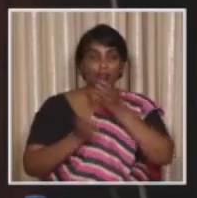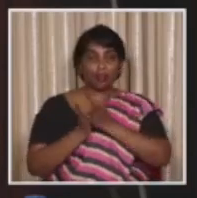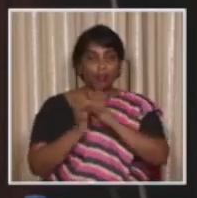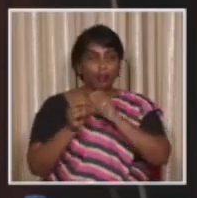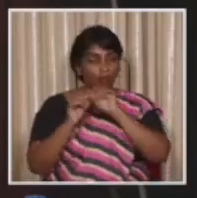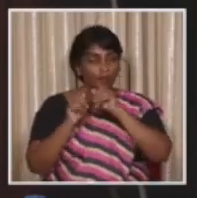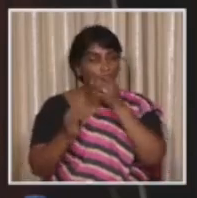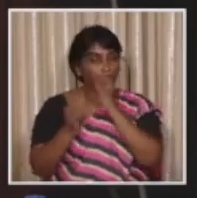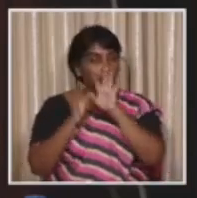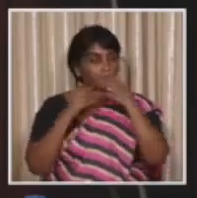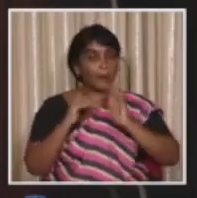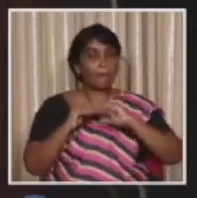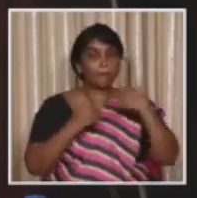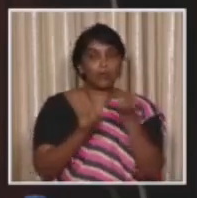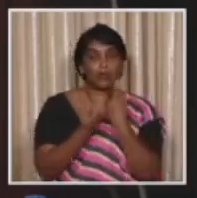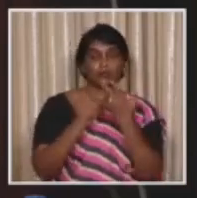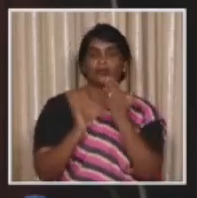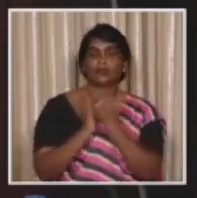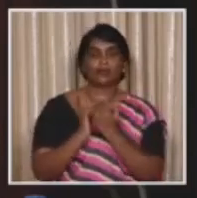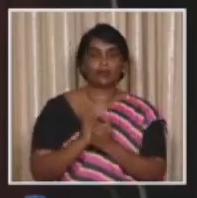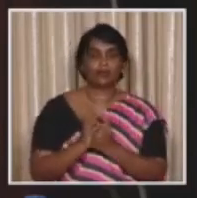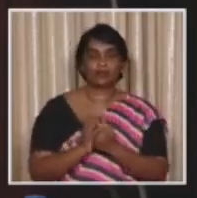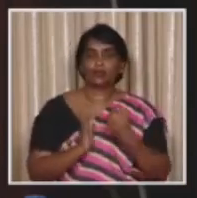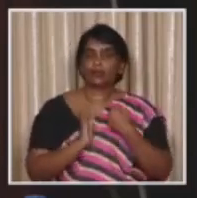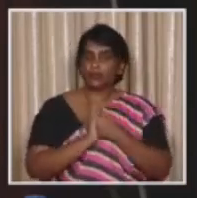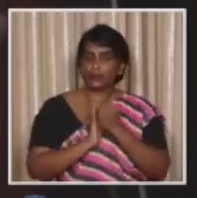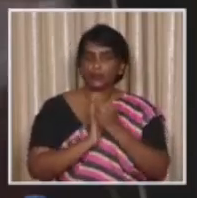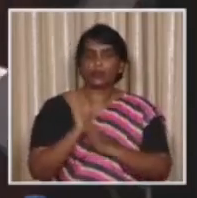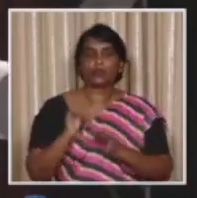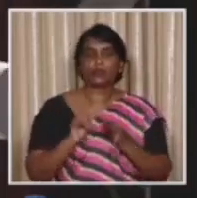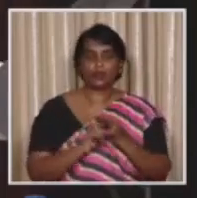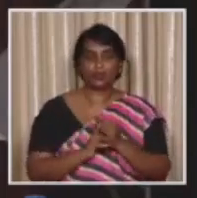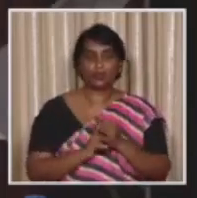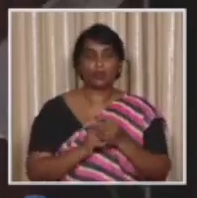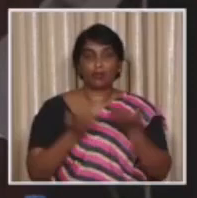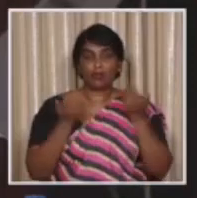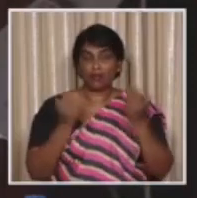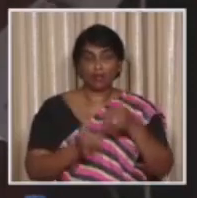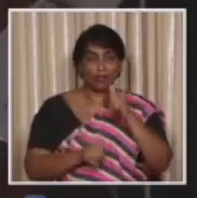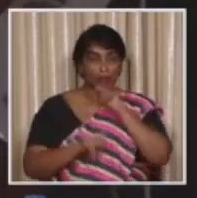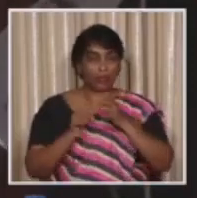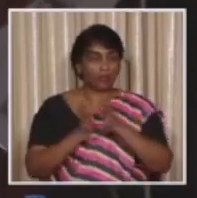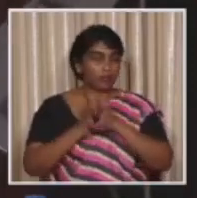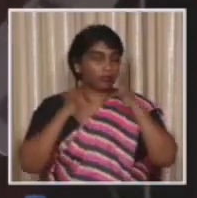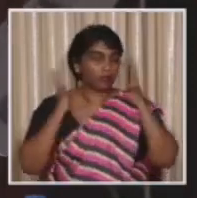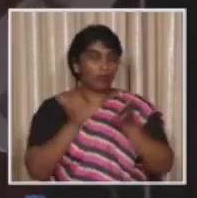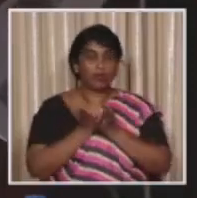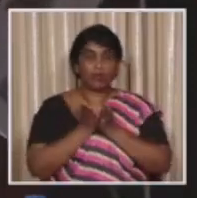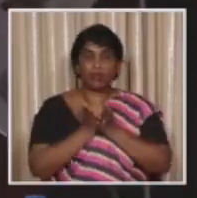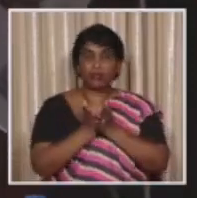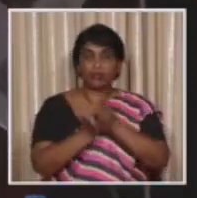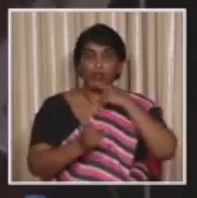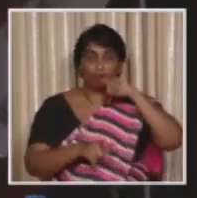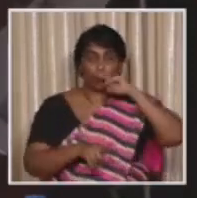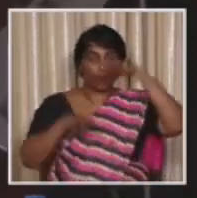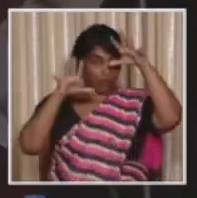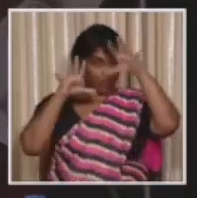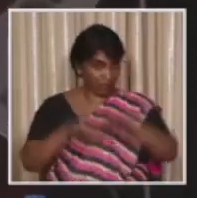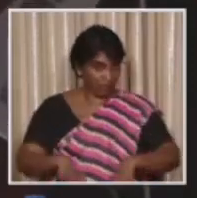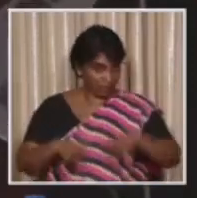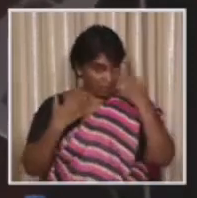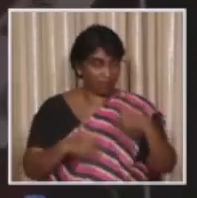සිදුවෙච්ච සිද්ධීන් ප්‍රමාණය කළු මෝරාසනාරුණ මන්ත්‍රීතුමියනේ ටොංගාන රසායන ද්‍රව්‍ය තියෙන නැවක් මුහුදිපත් වුණාට